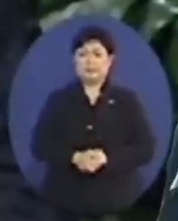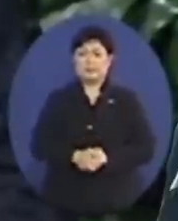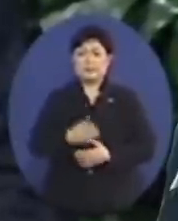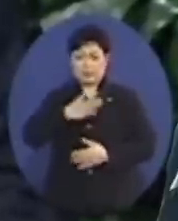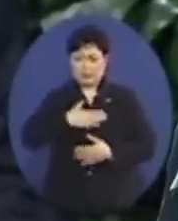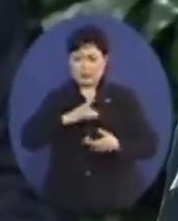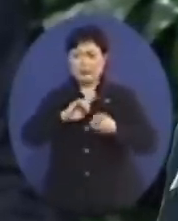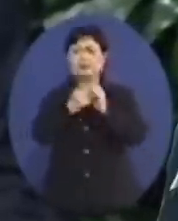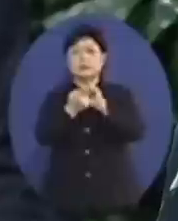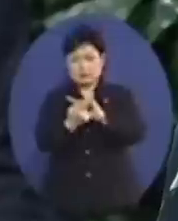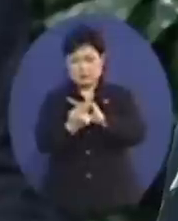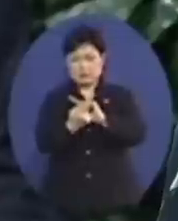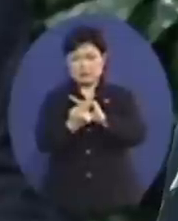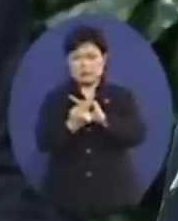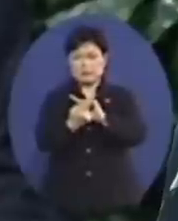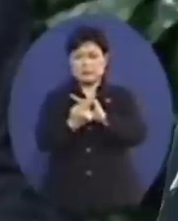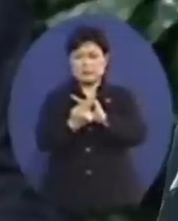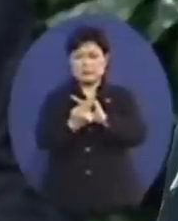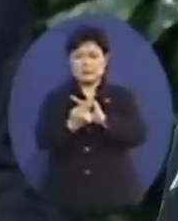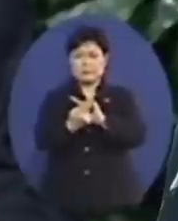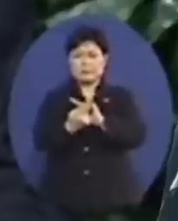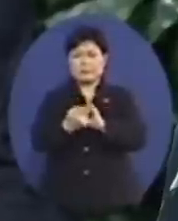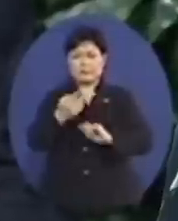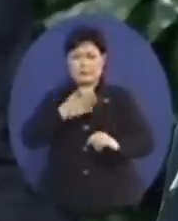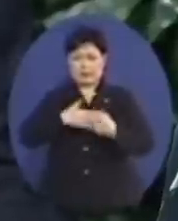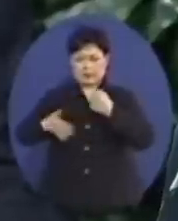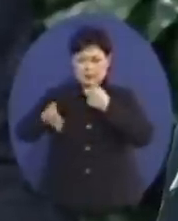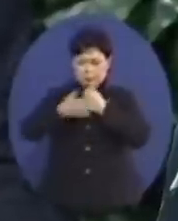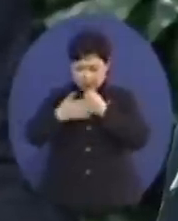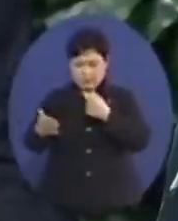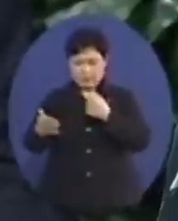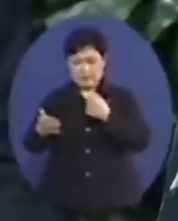내 대신 나 때문에